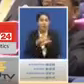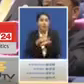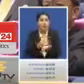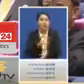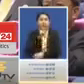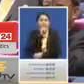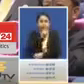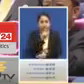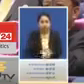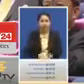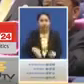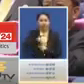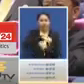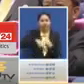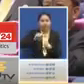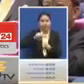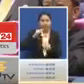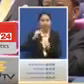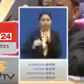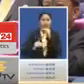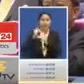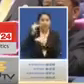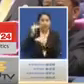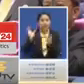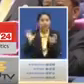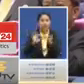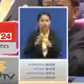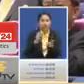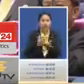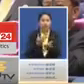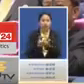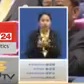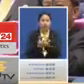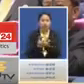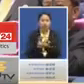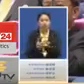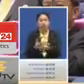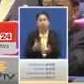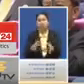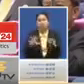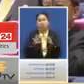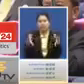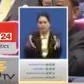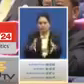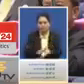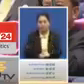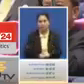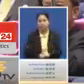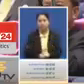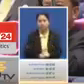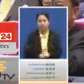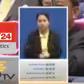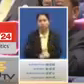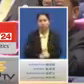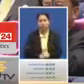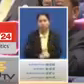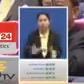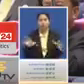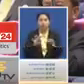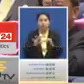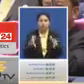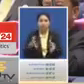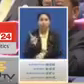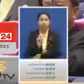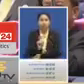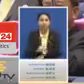ทำให้เศรษฐกิจโตนี่กับการกระจายรายได้นี่คนละเรื่องแต่มันใกล้เคียงกันนอกจากคนละเรื่องไม่พอแล้วนี่เ